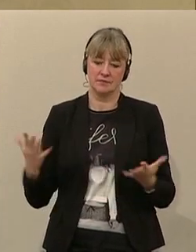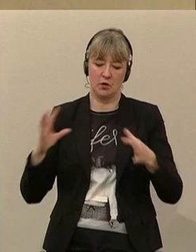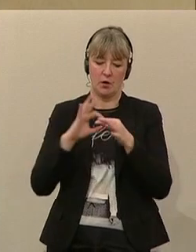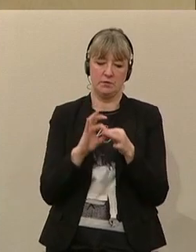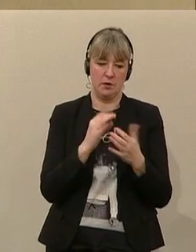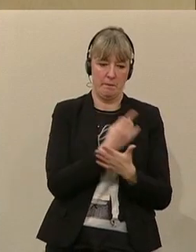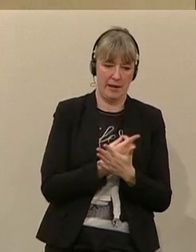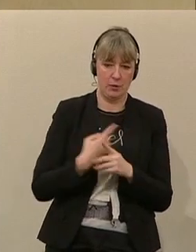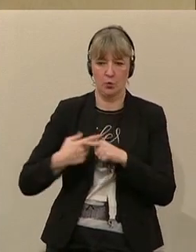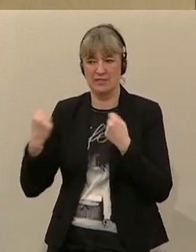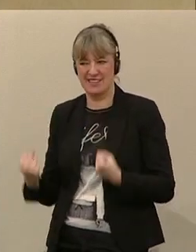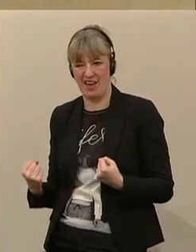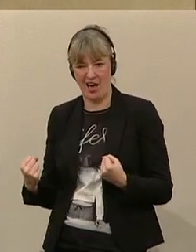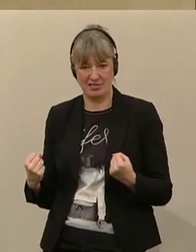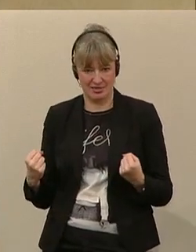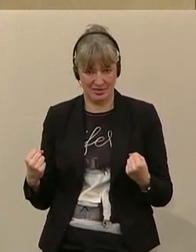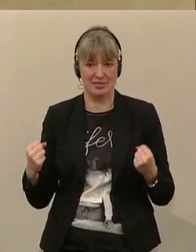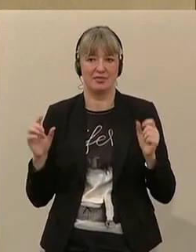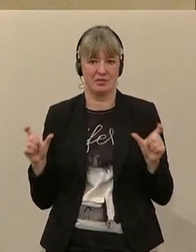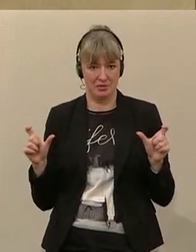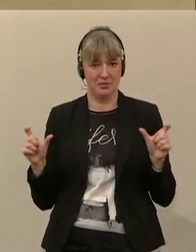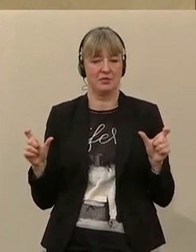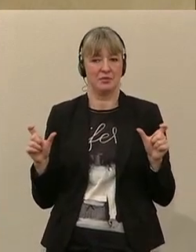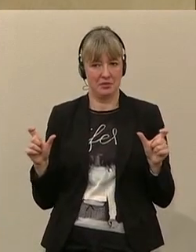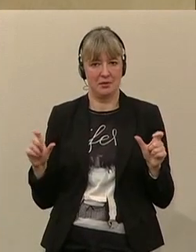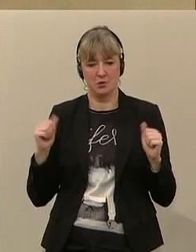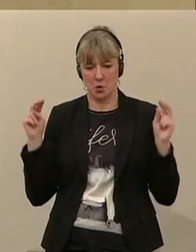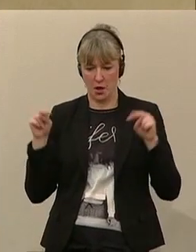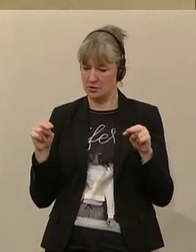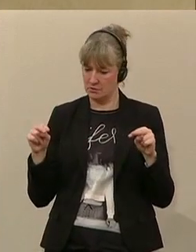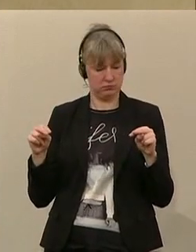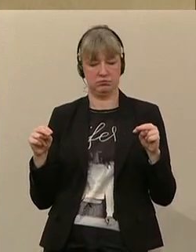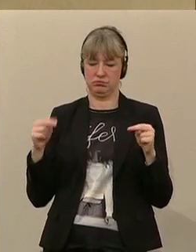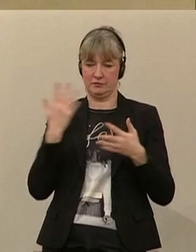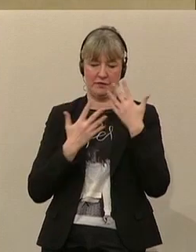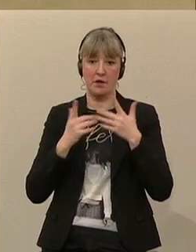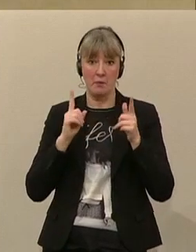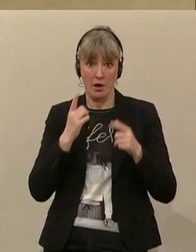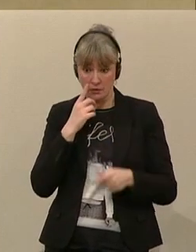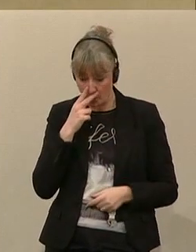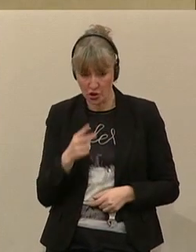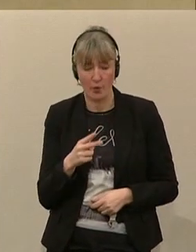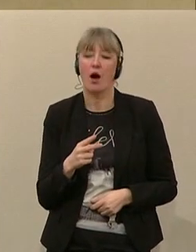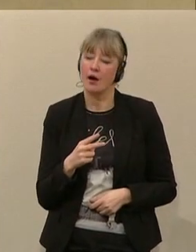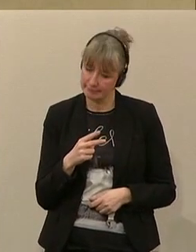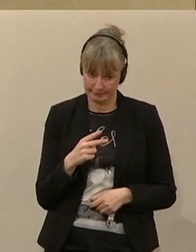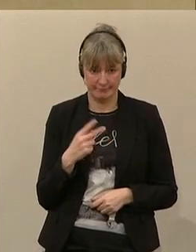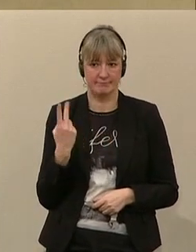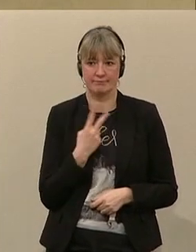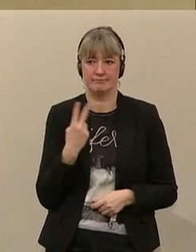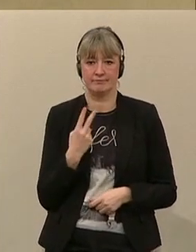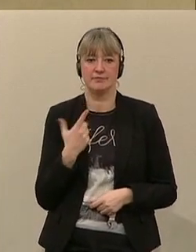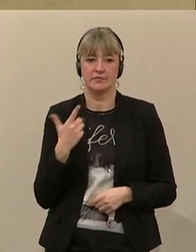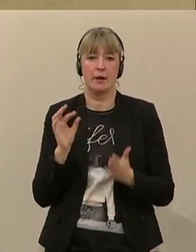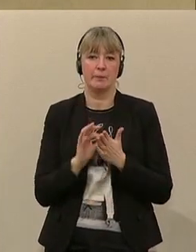Bildung und Sicherheit, die wir heute haben, mag auf den ersten Blick vielleicht etwas verwirrend sein, aber wenn man es sich genauer anschaut, ist es natürlich die